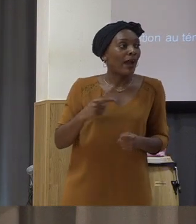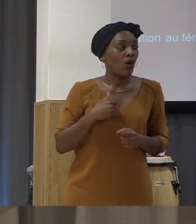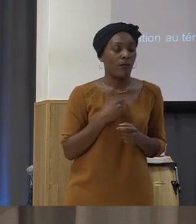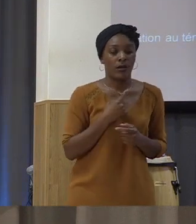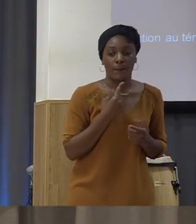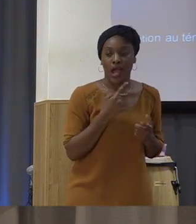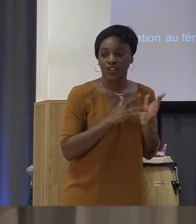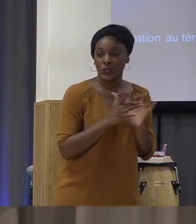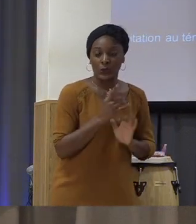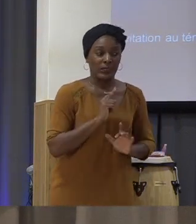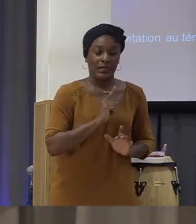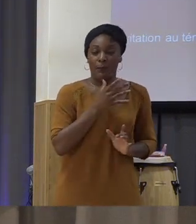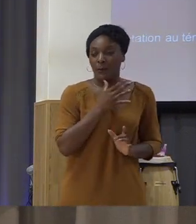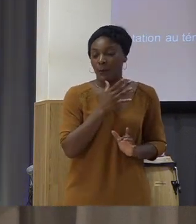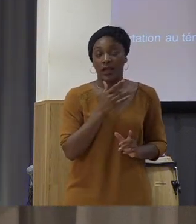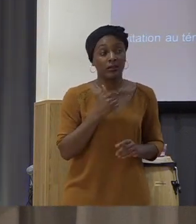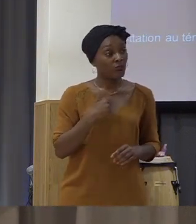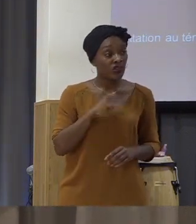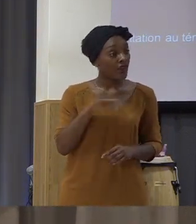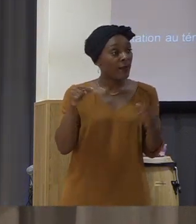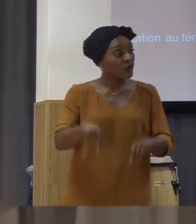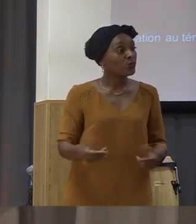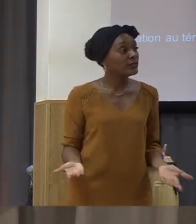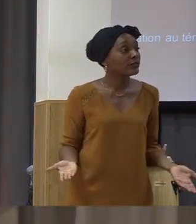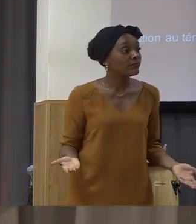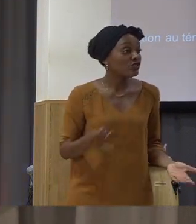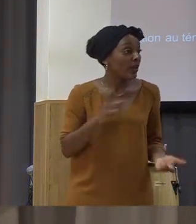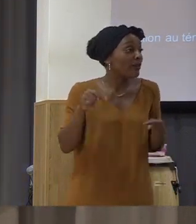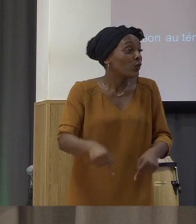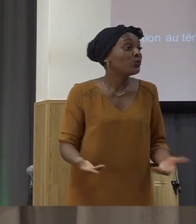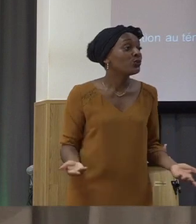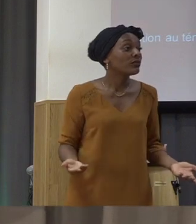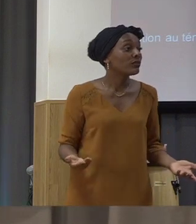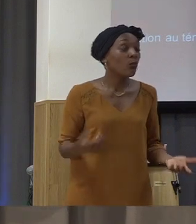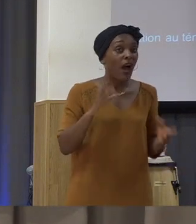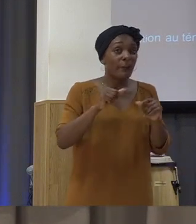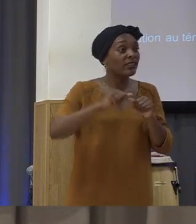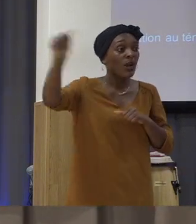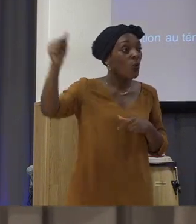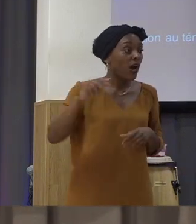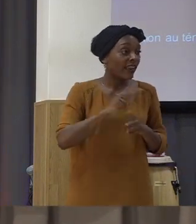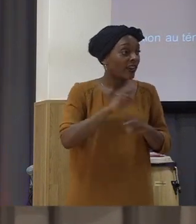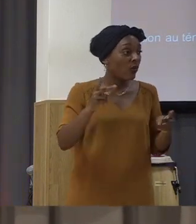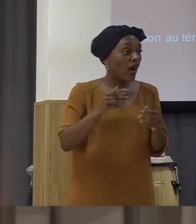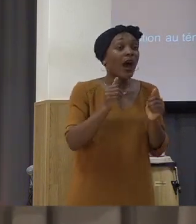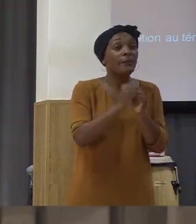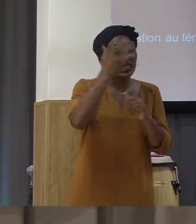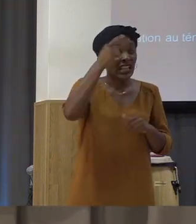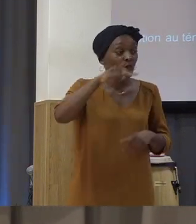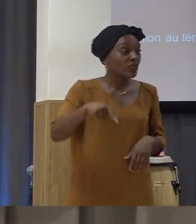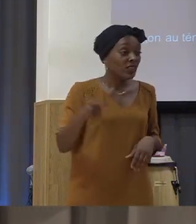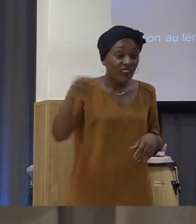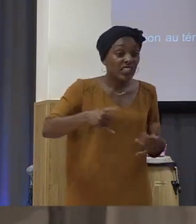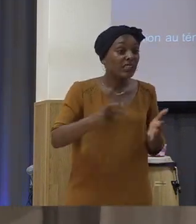foi, non seulement je ne serais jamais venu à Fondary, il n'y avait aucune raison que je vienne à Fondary d'où j'habitais dans la Seine-Saint-Denis, il n'y avait aucune raison que je